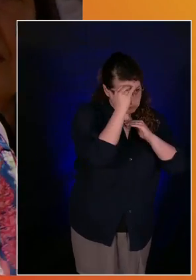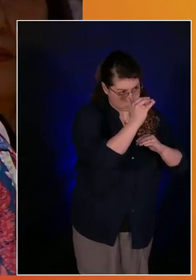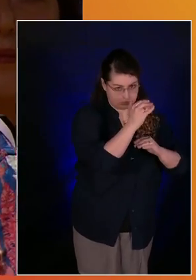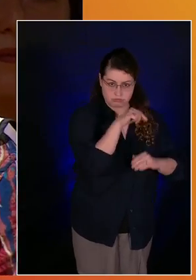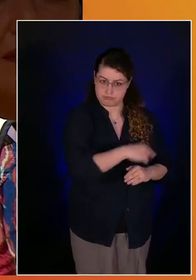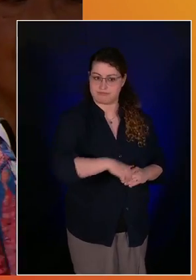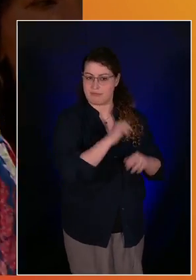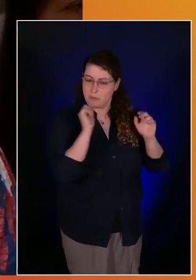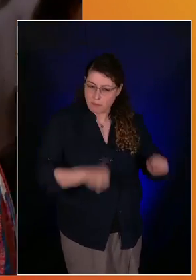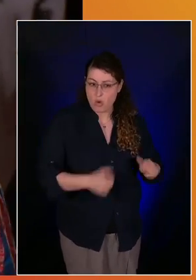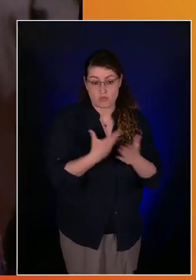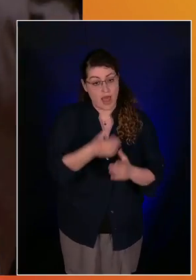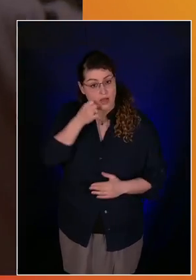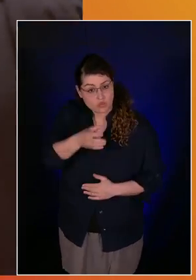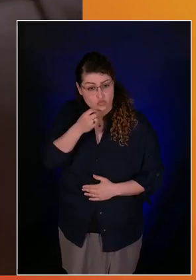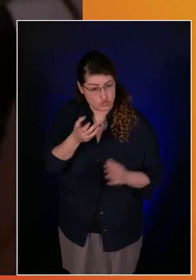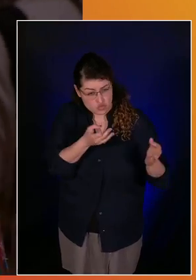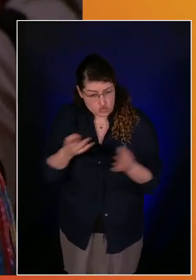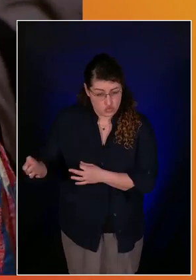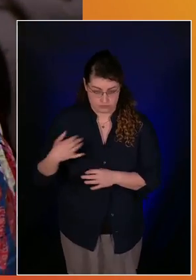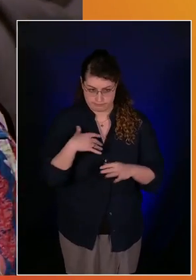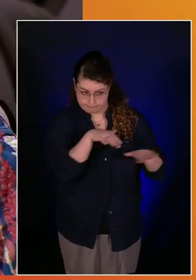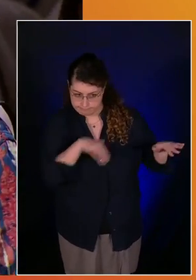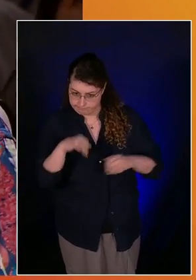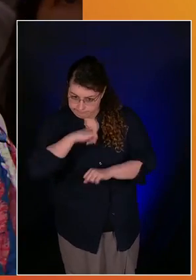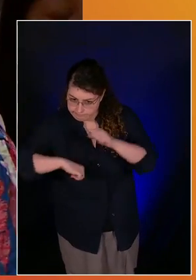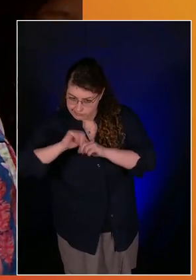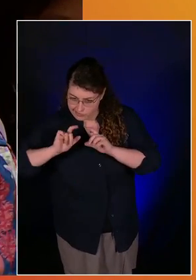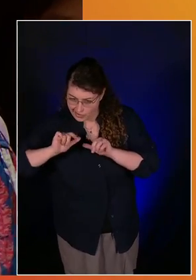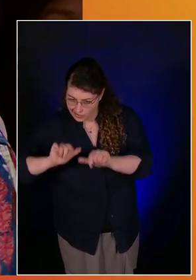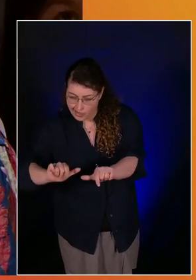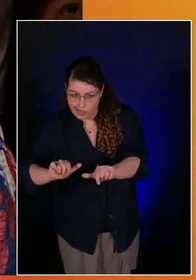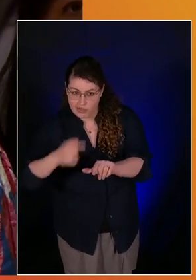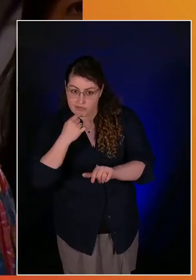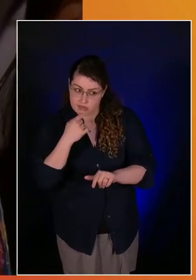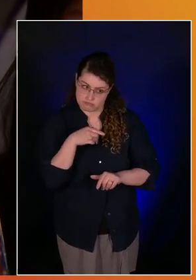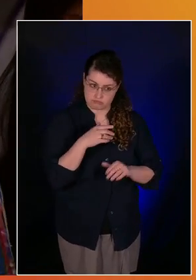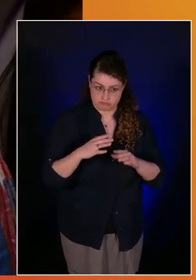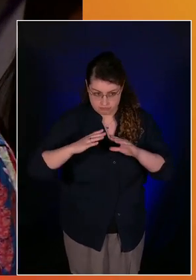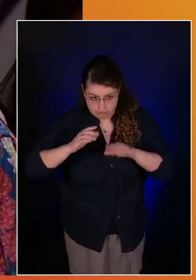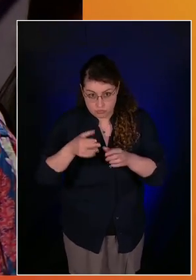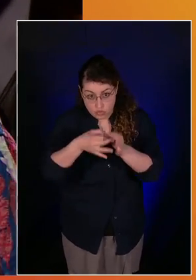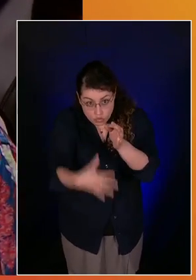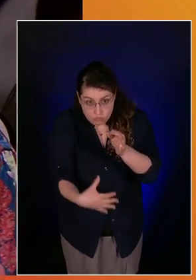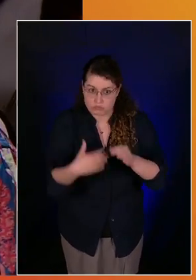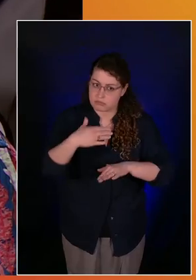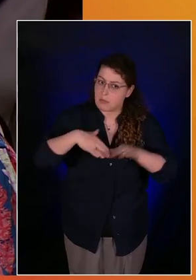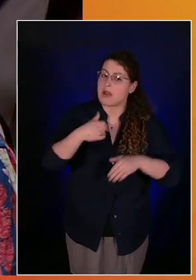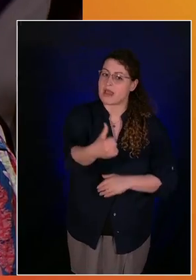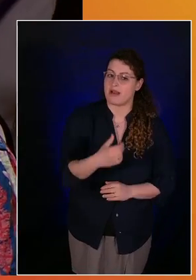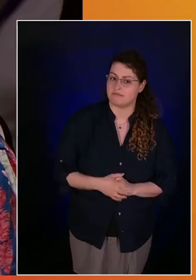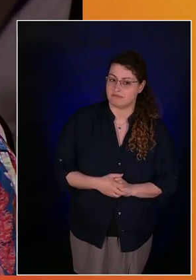et c'est comme ça que chaque fois que l'on construit une action dans l'éros c'est une action qui fonctionne nous